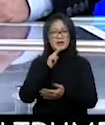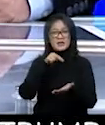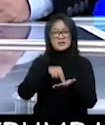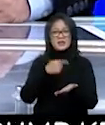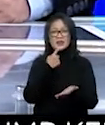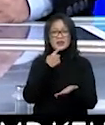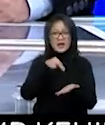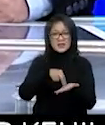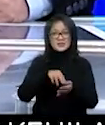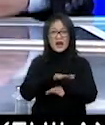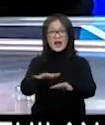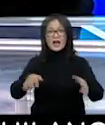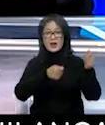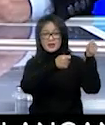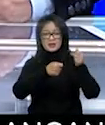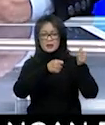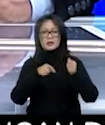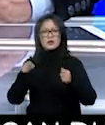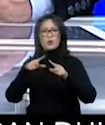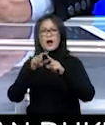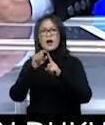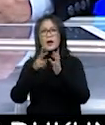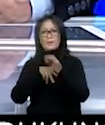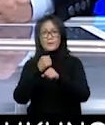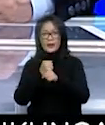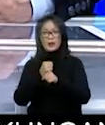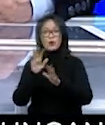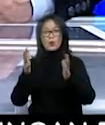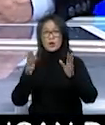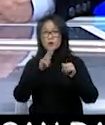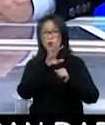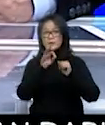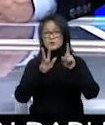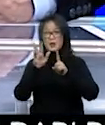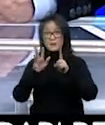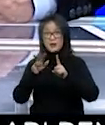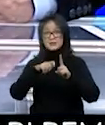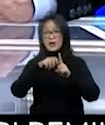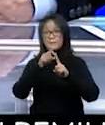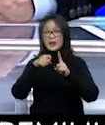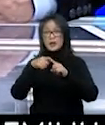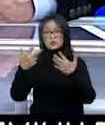Darmadi alias Apeng. Dan sejak 2019, KPK telah menetapkan Apeng sebagai tersangka.